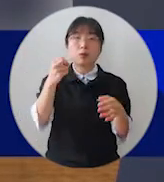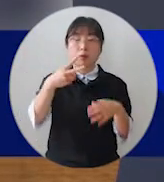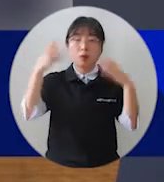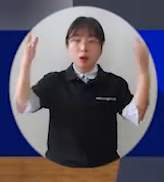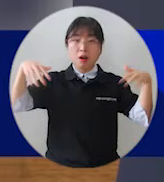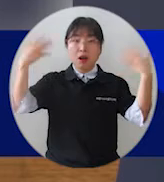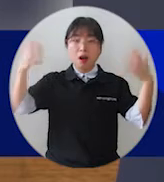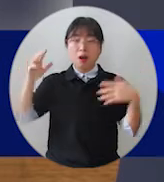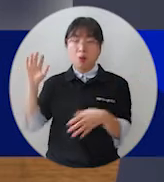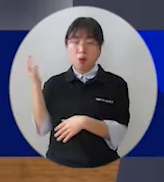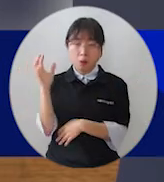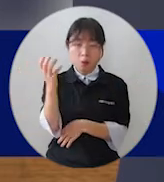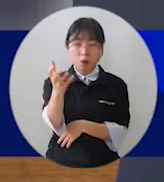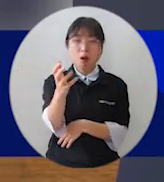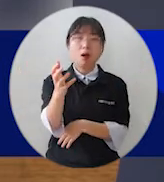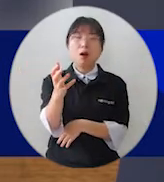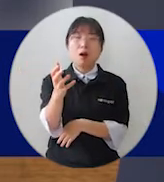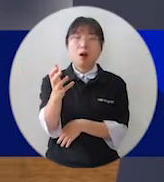태풍까지 또 와서